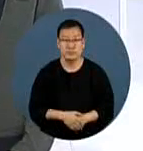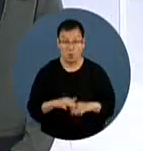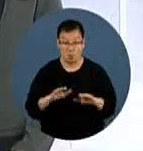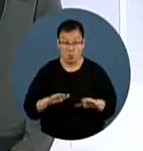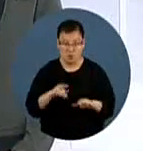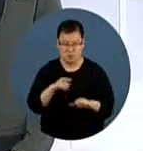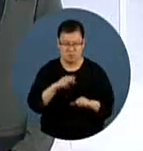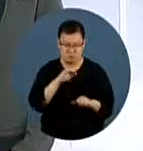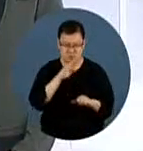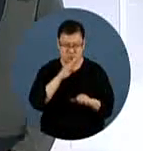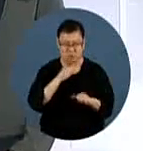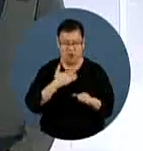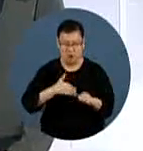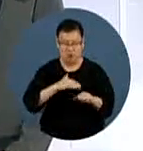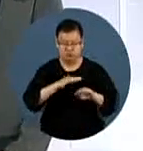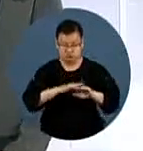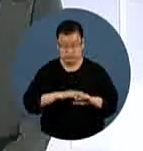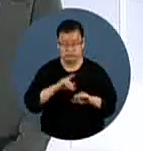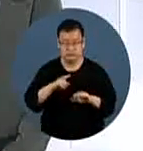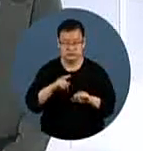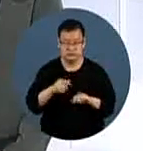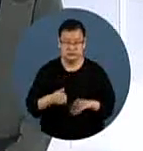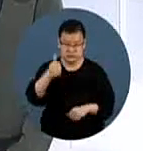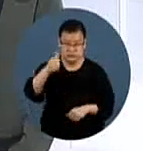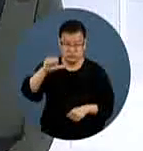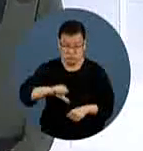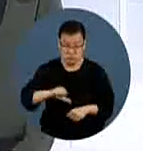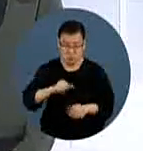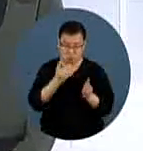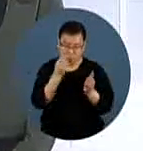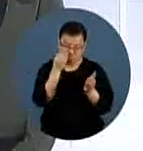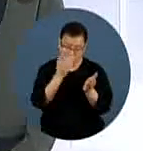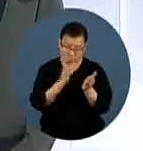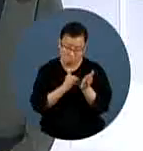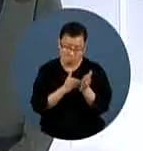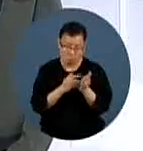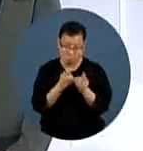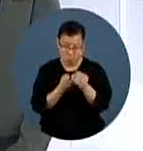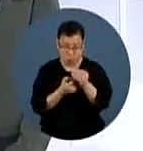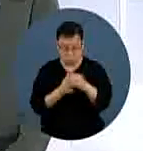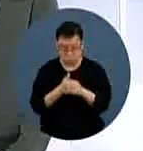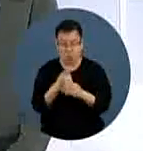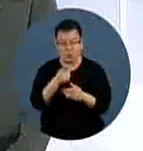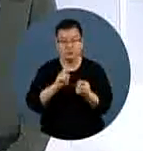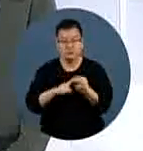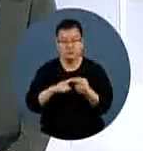네, 이것만은 알고 두자 사활의 기술묘술 시간입니다. 네, 오늘 두 문제 준비해